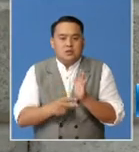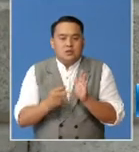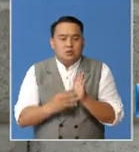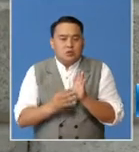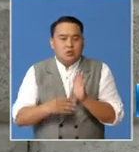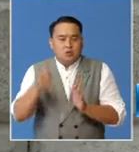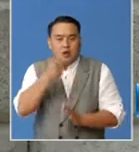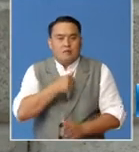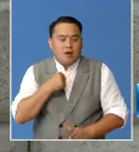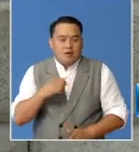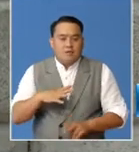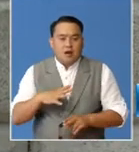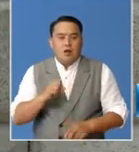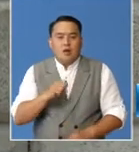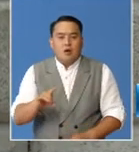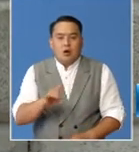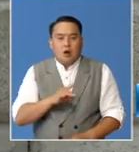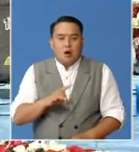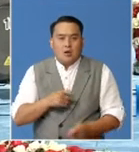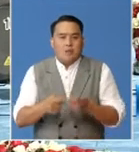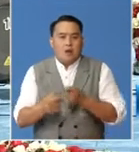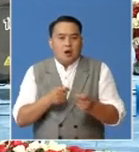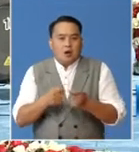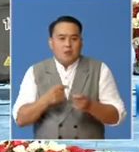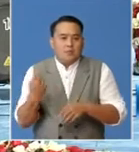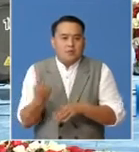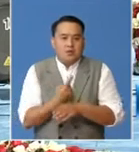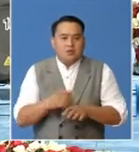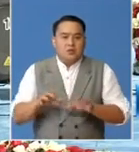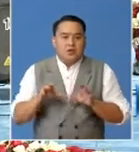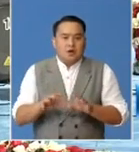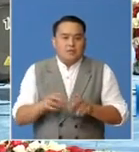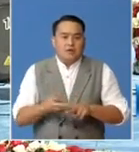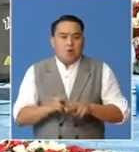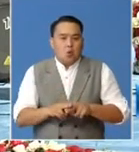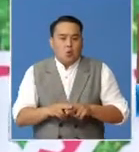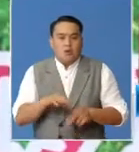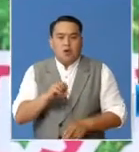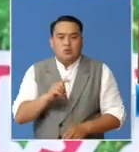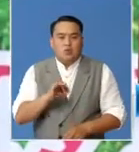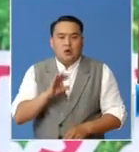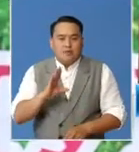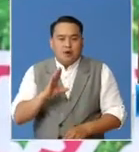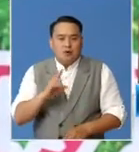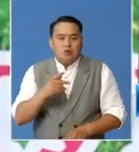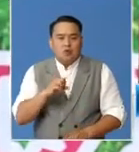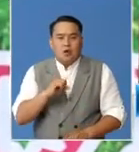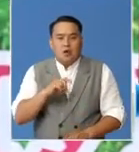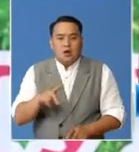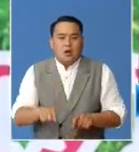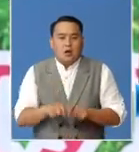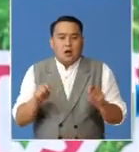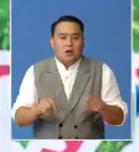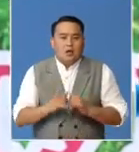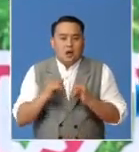1980-89 жылдар аралығында Алакөл аудандық партия комитетінің бірінші хатшысы болды. Дәл осы Машуровтың тұсында үш арал қаласы